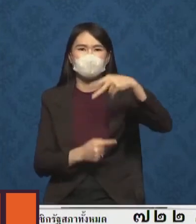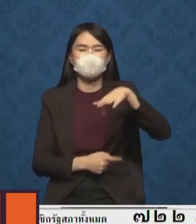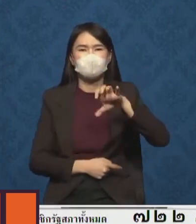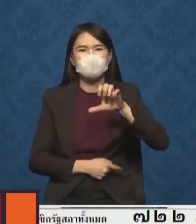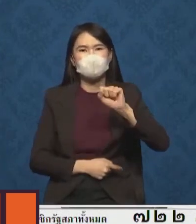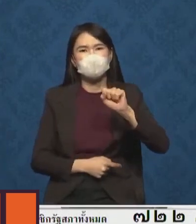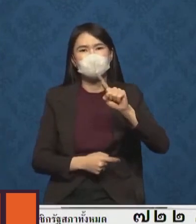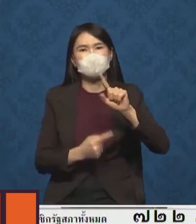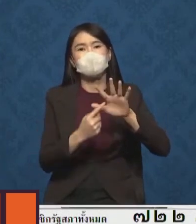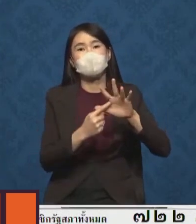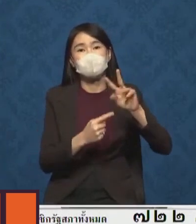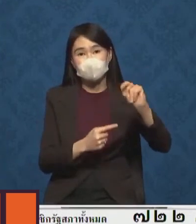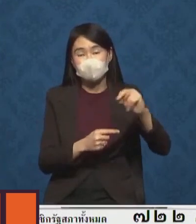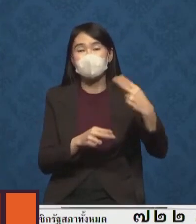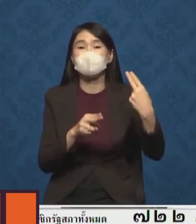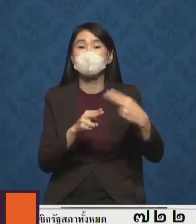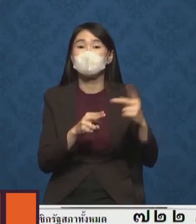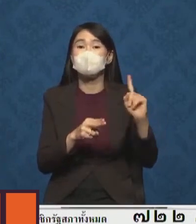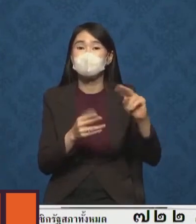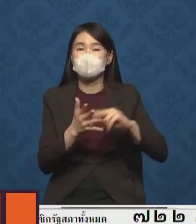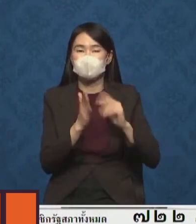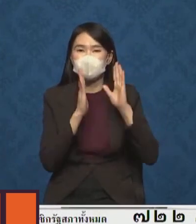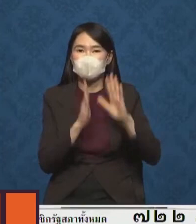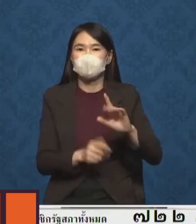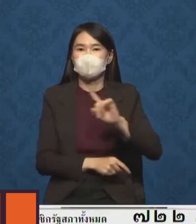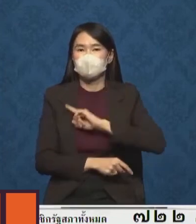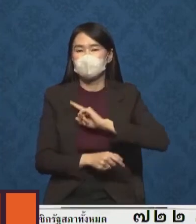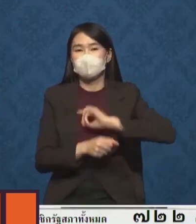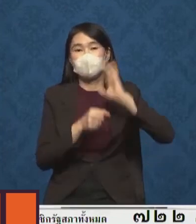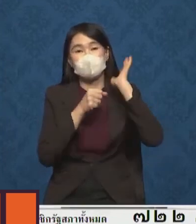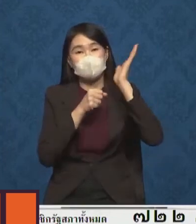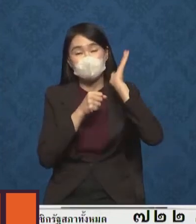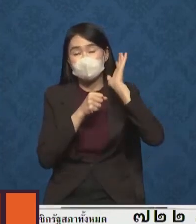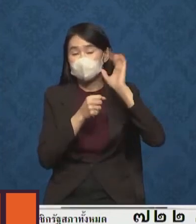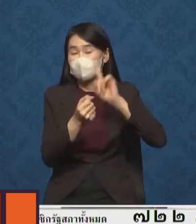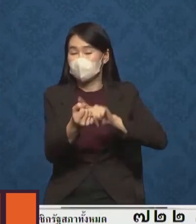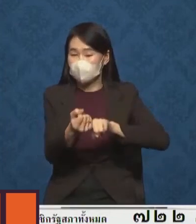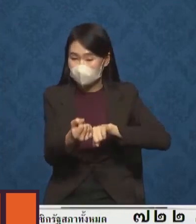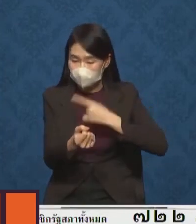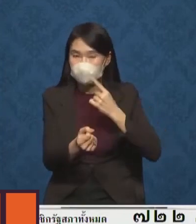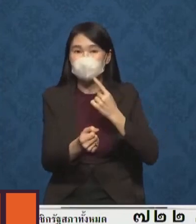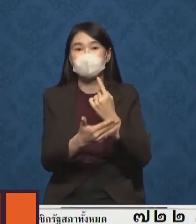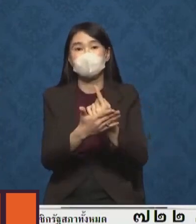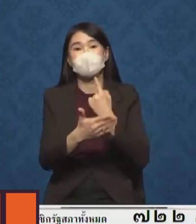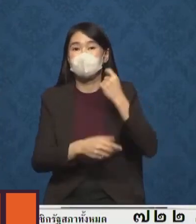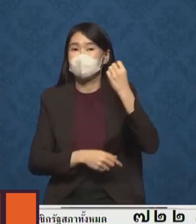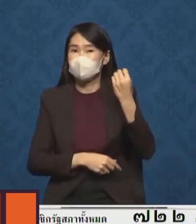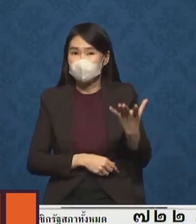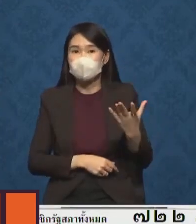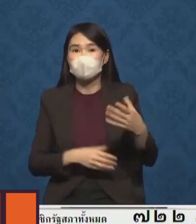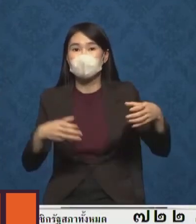รินาสซึได้ชื่อว่าเป็ผู้อภิปรายมากสุดในสภาพแทนราศดรในชุท 25 นี้